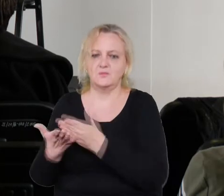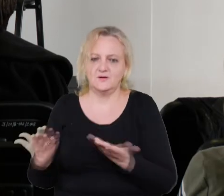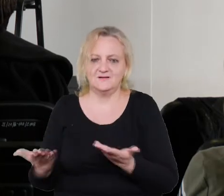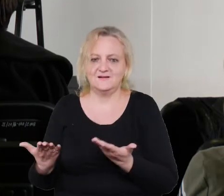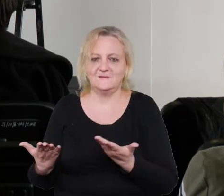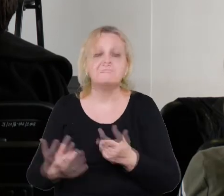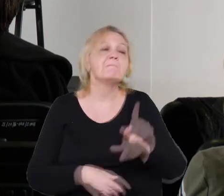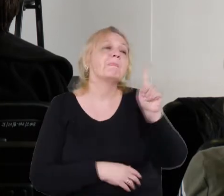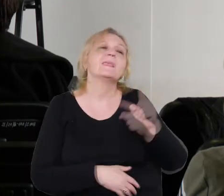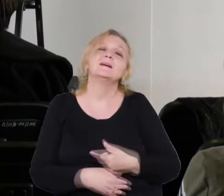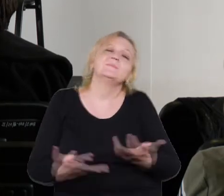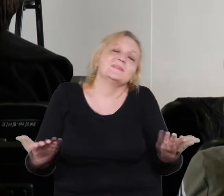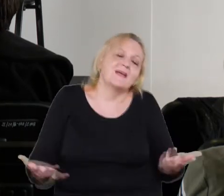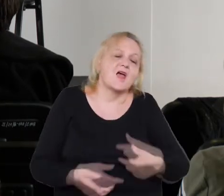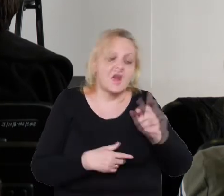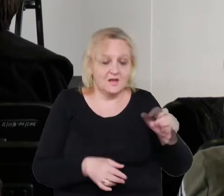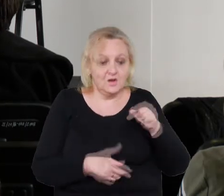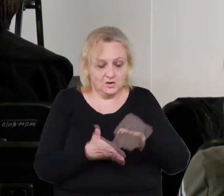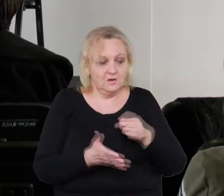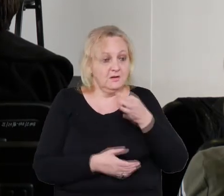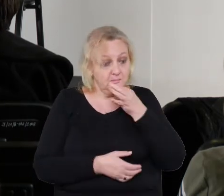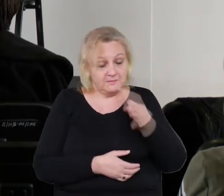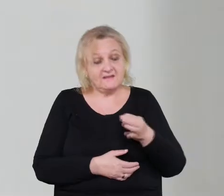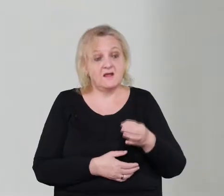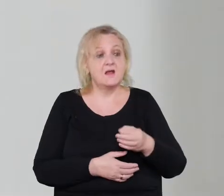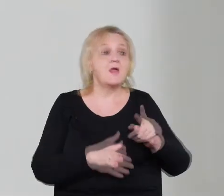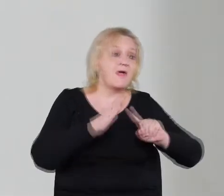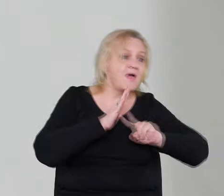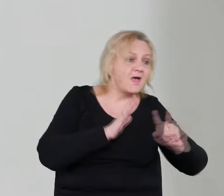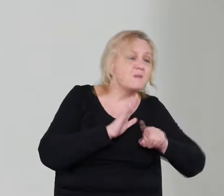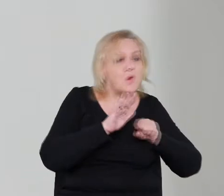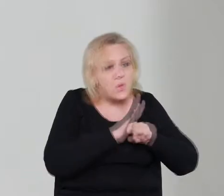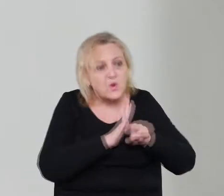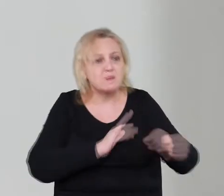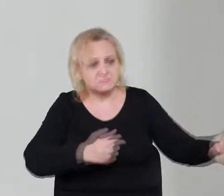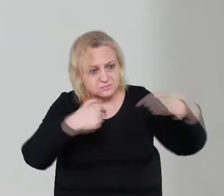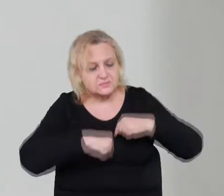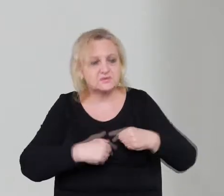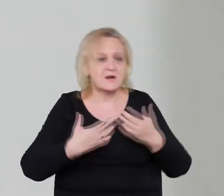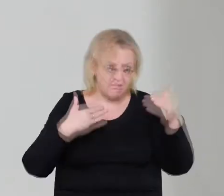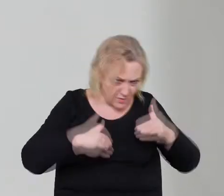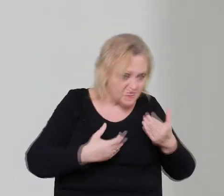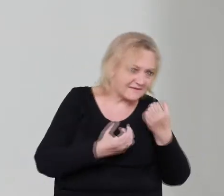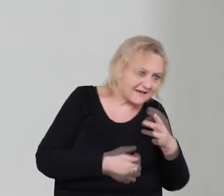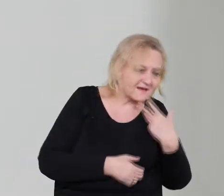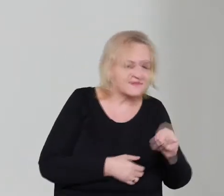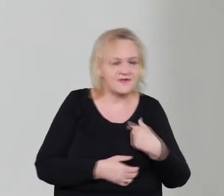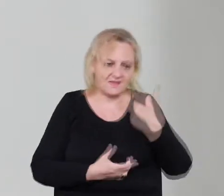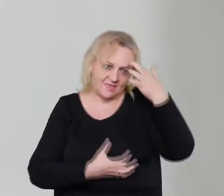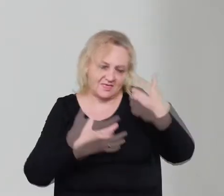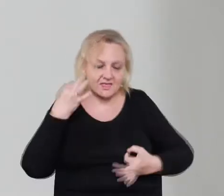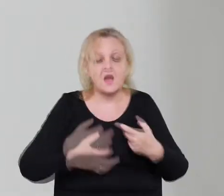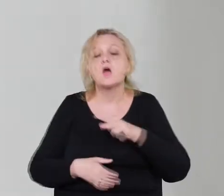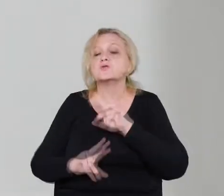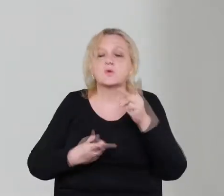skąd wynika odpowiedź nie często na to pytanie czy przyjmować uchodźców czy nie z tego że nie mamy informacji z Myślę że jest obawa